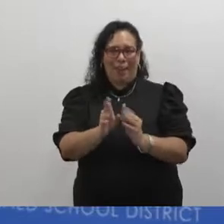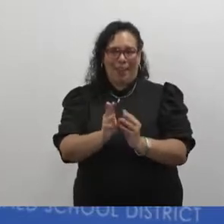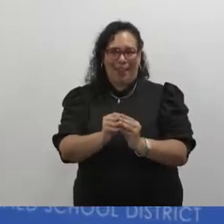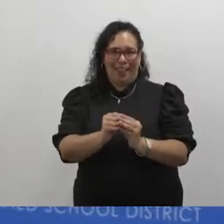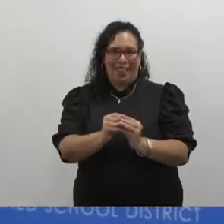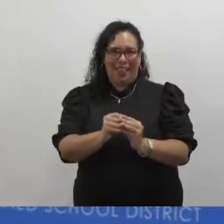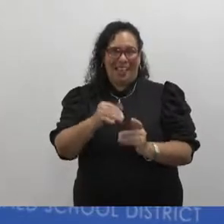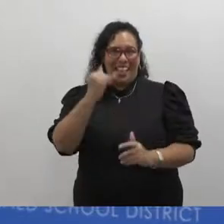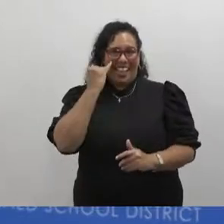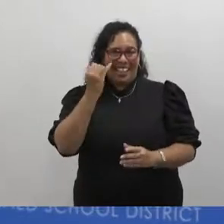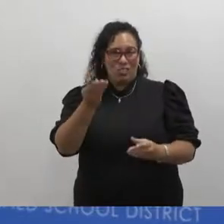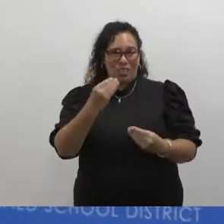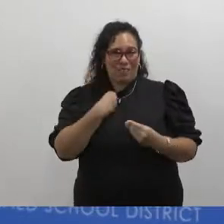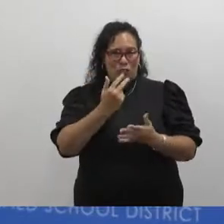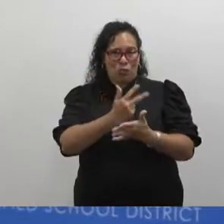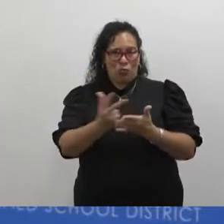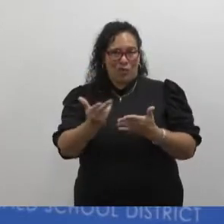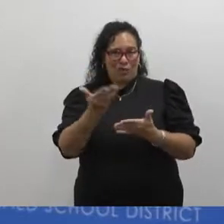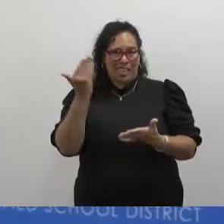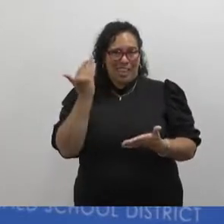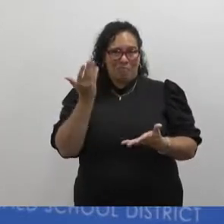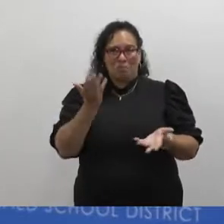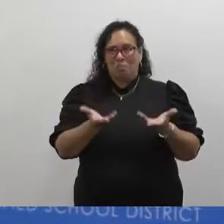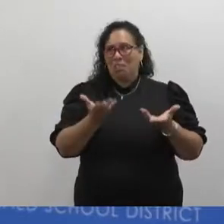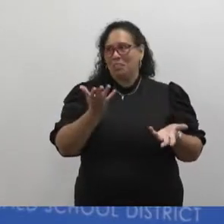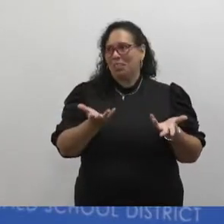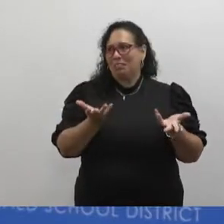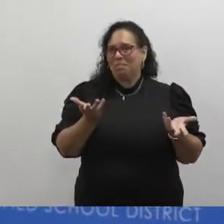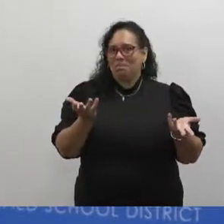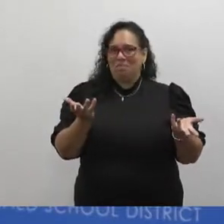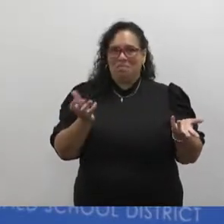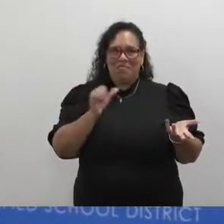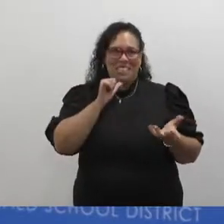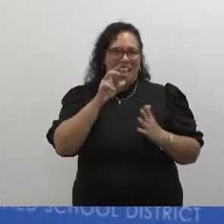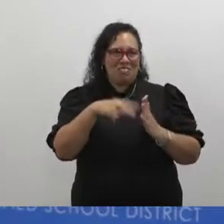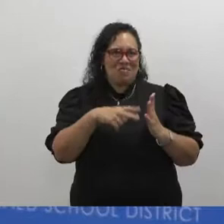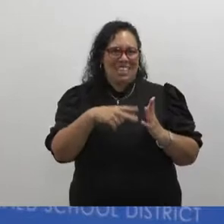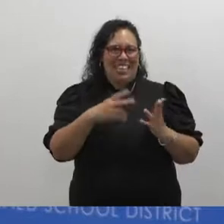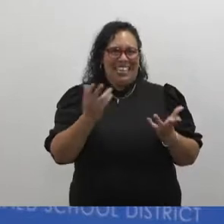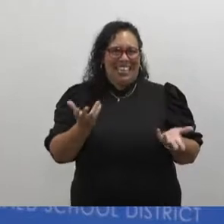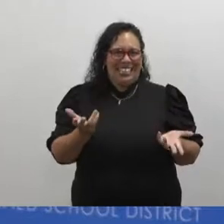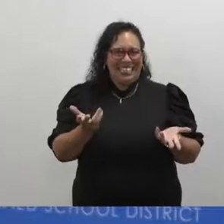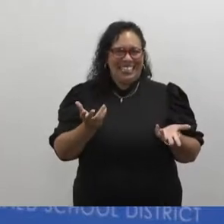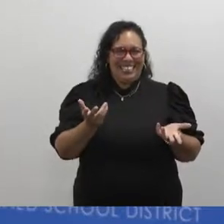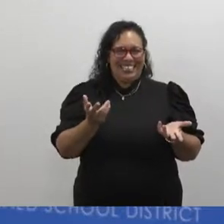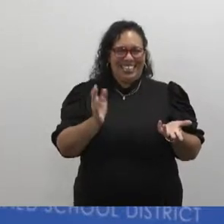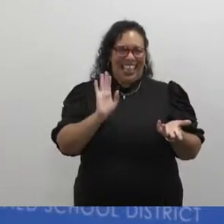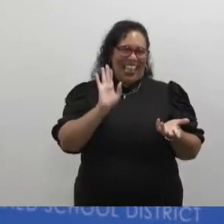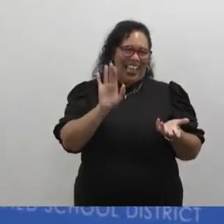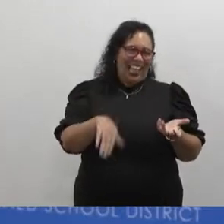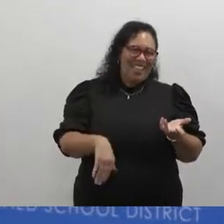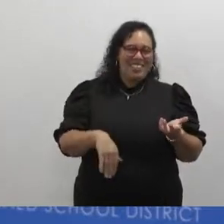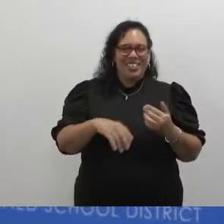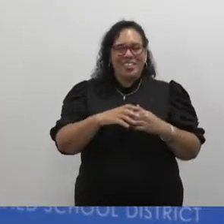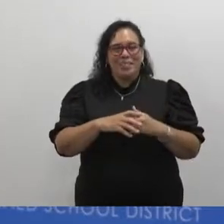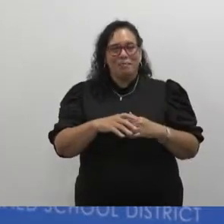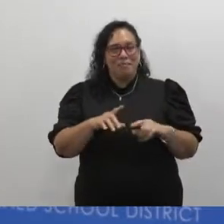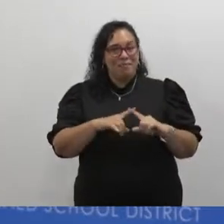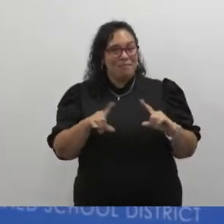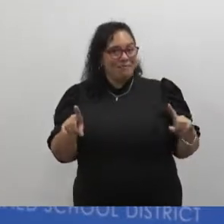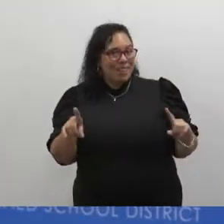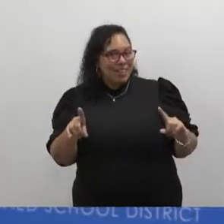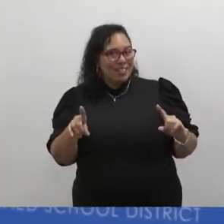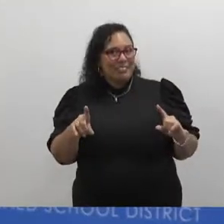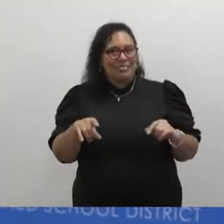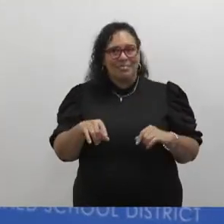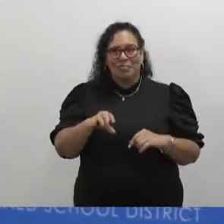thà vì xong sọp cho mong thà. Mà dương cầm thơ dư bê, cầm thơ chắc bê. Bê bê lia